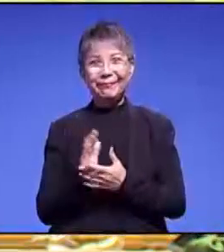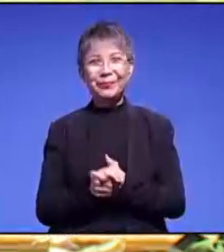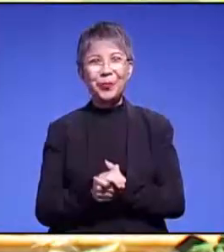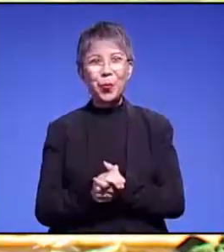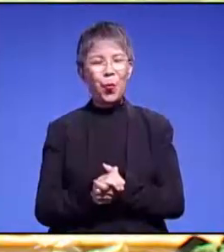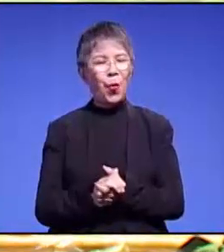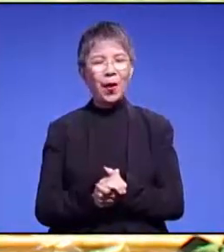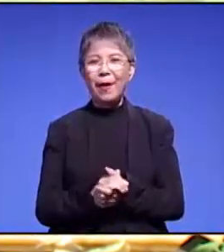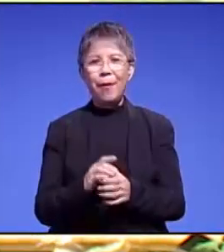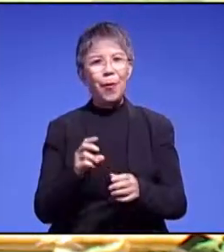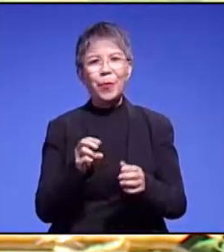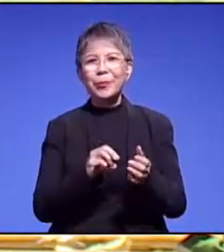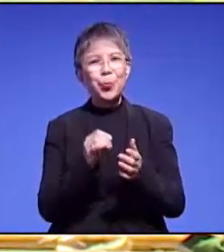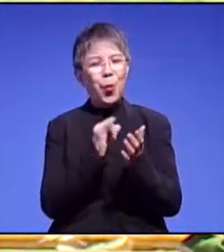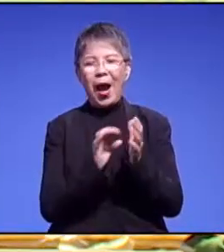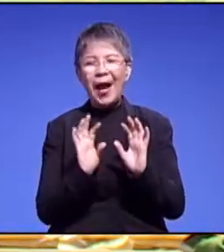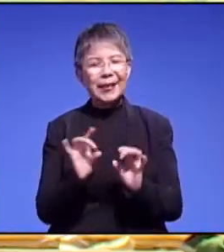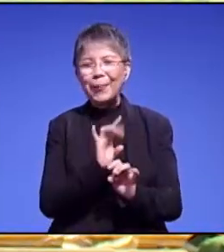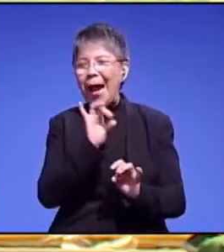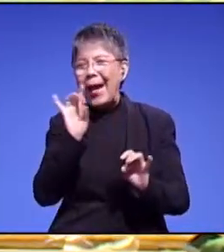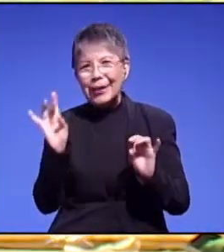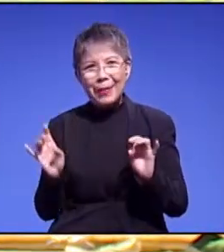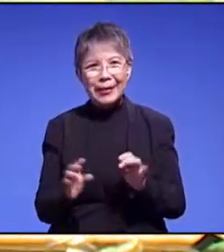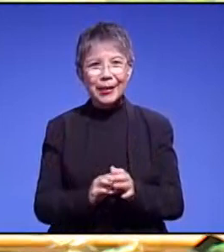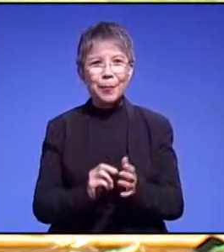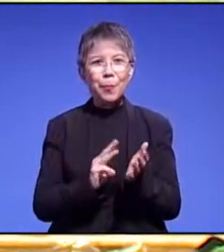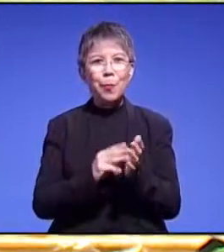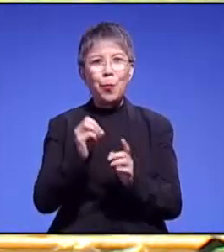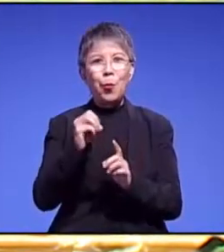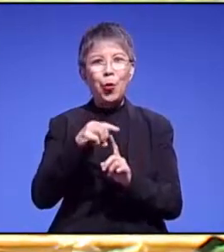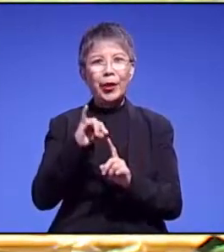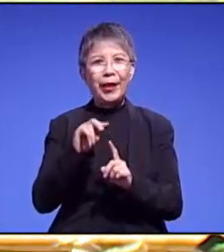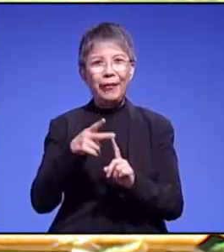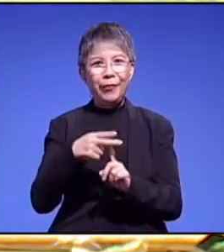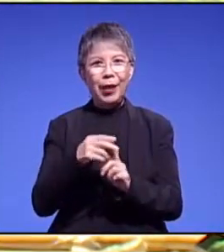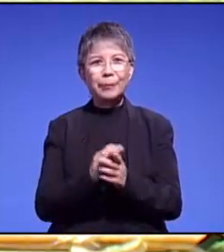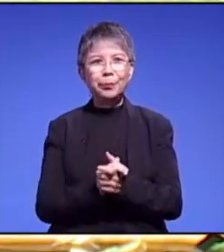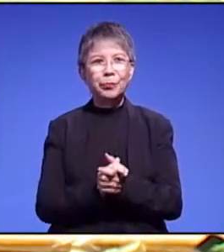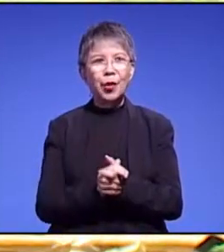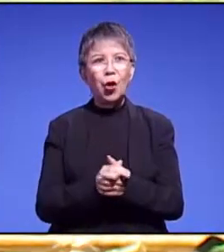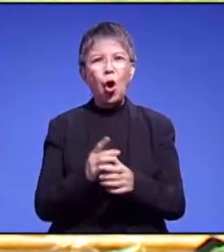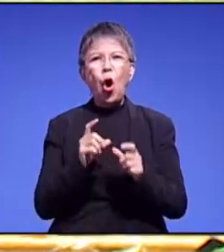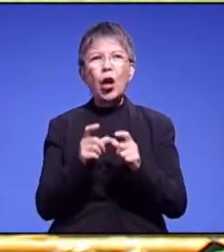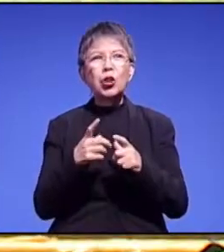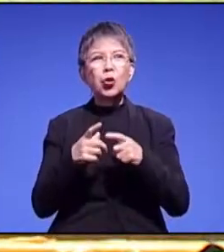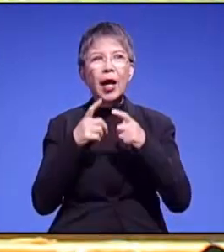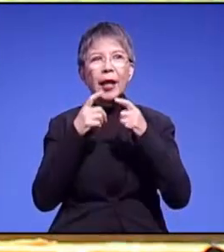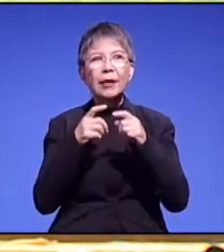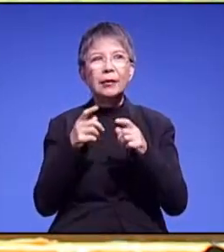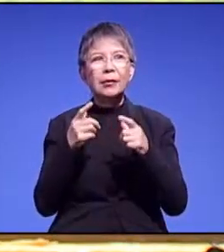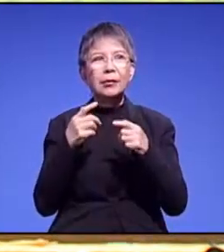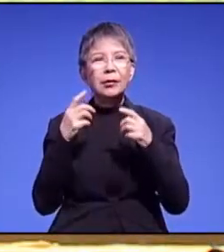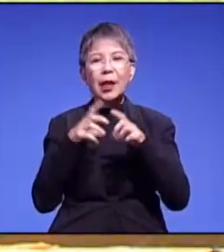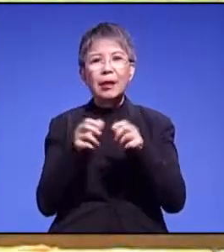Wih, modelnya banyak banget, literally banyak sekali motif. Tapi sayangnya kebanyakan yang beli sukanya tuh yang seperti ini nih modelnya.